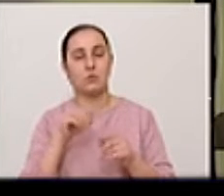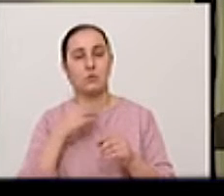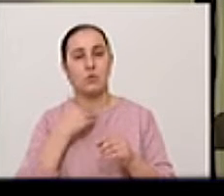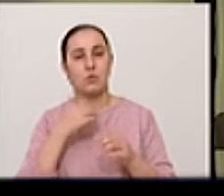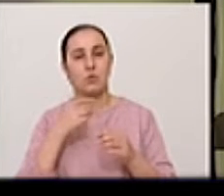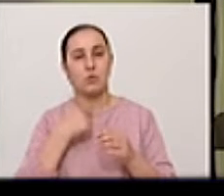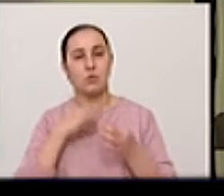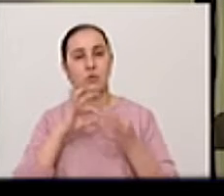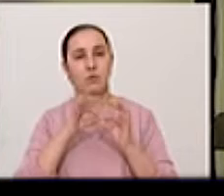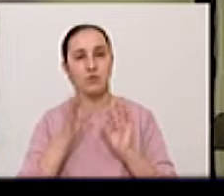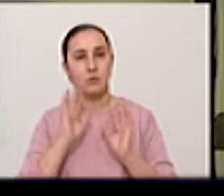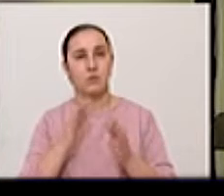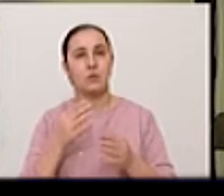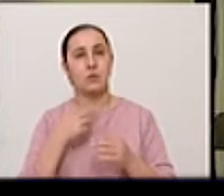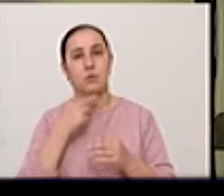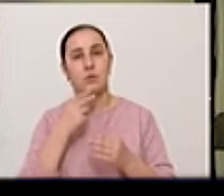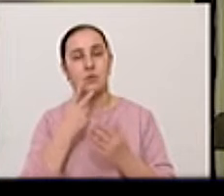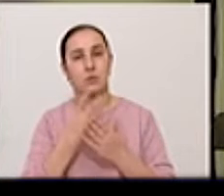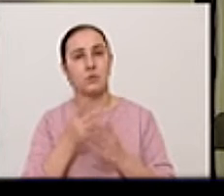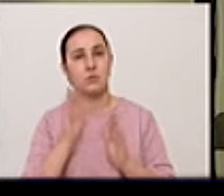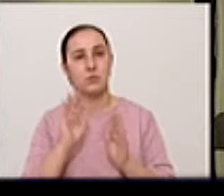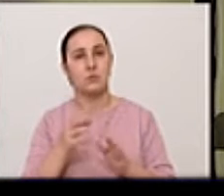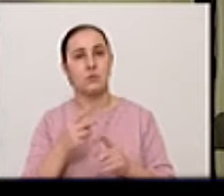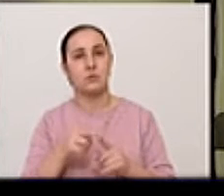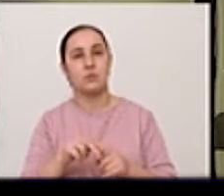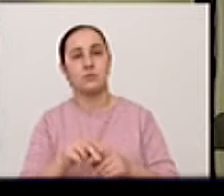ifoda etiladi. E'tibor bergan bo'lsangiz,